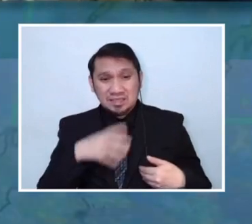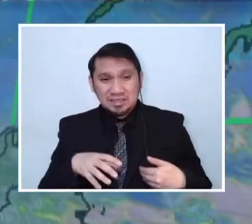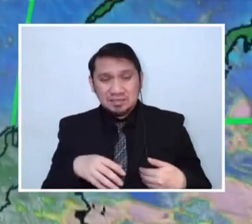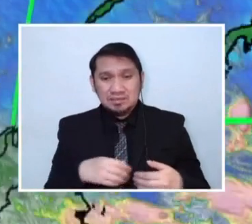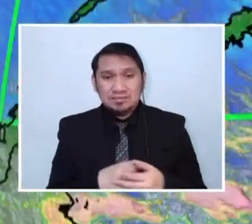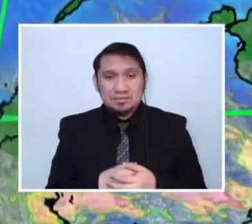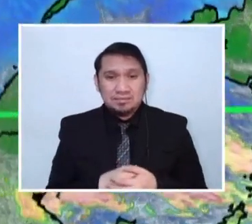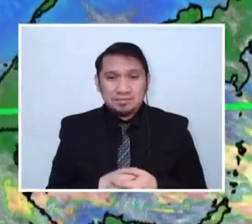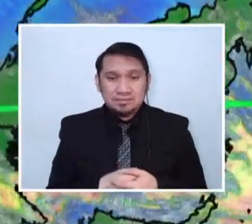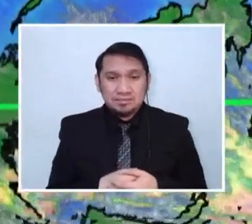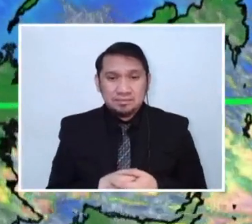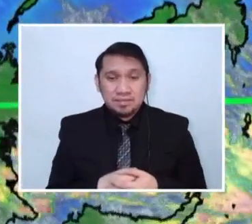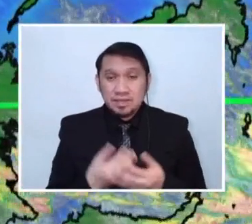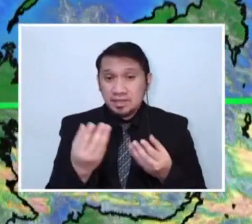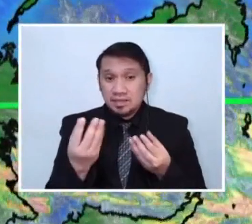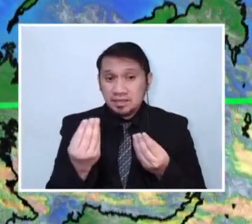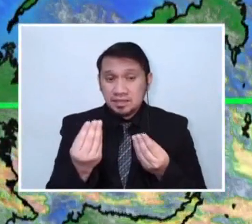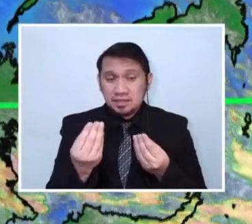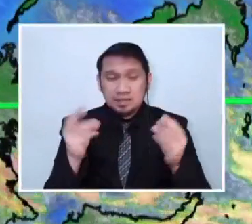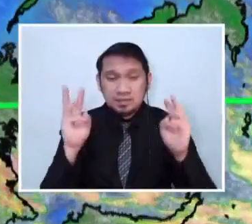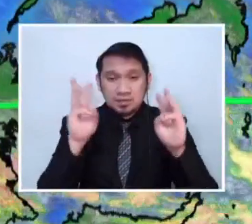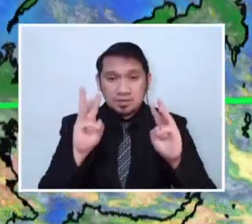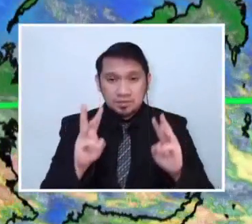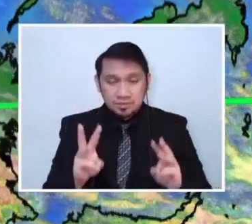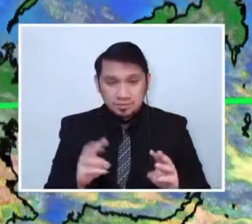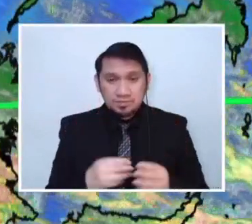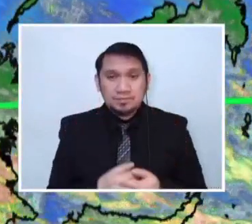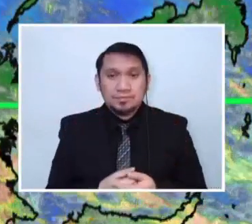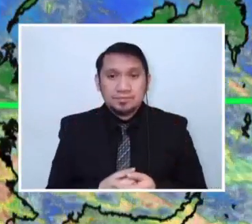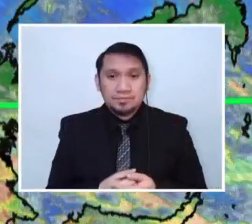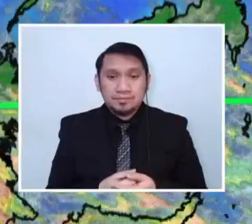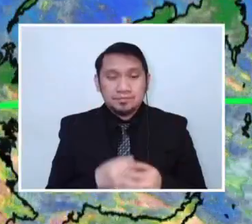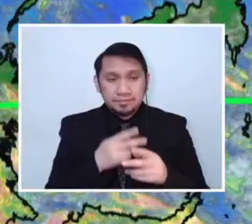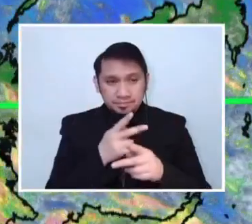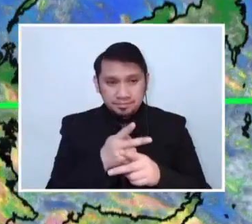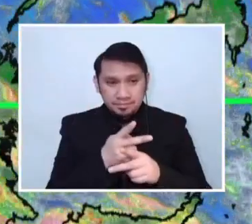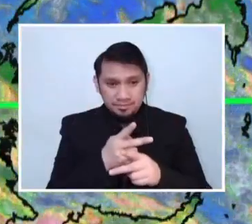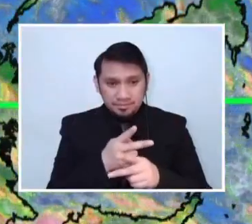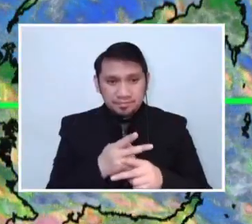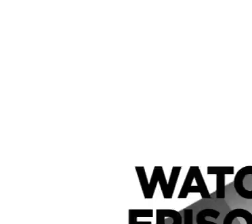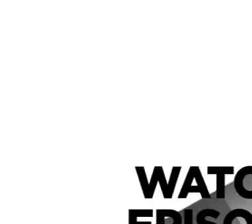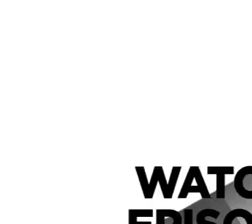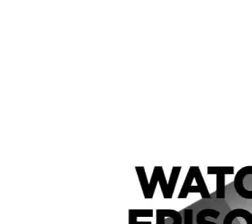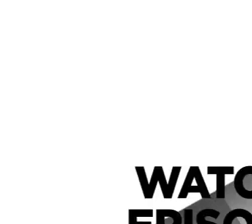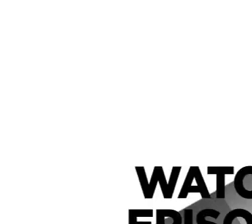Yan ang update sa lagay ng panahon. Ako po si Ariel Rojas. Ingat, kapamilya!